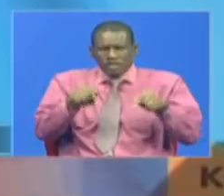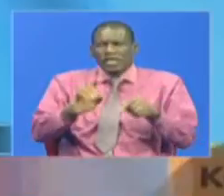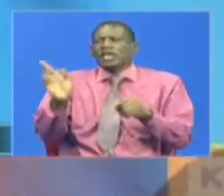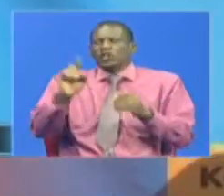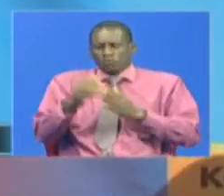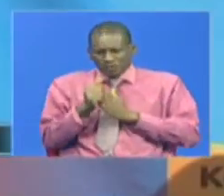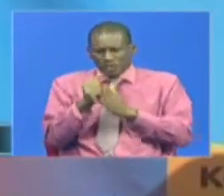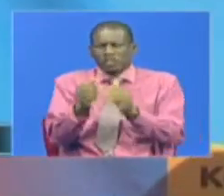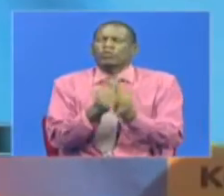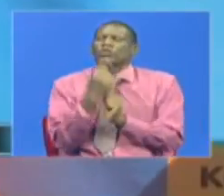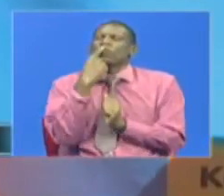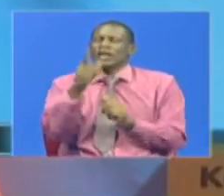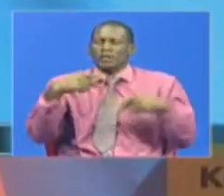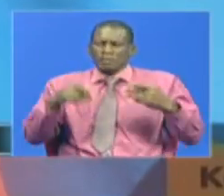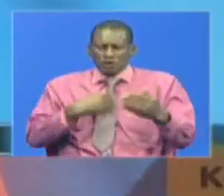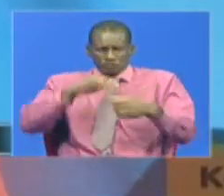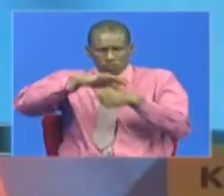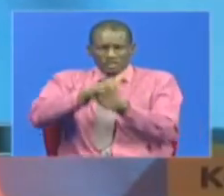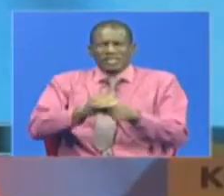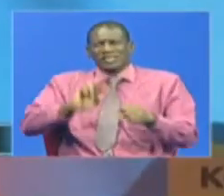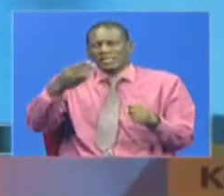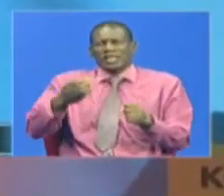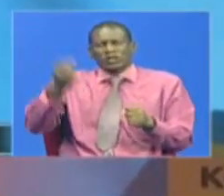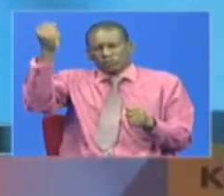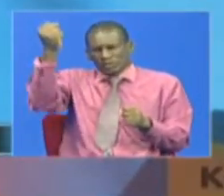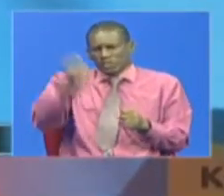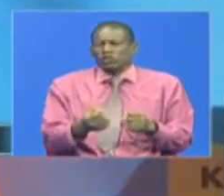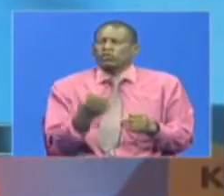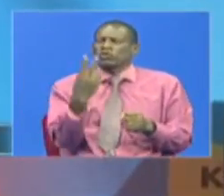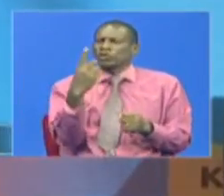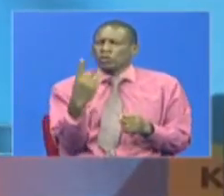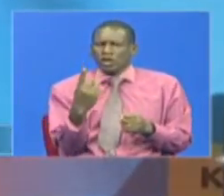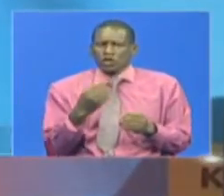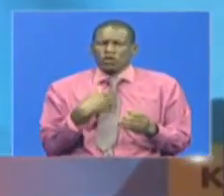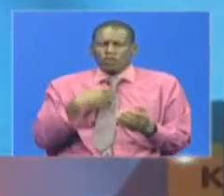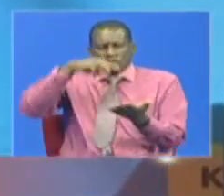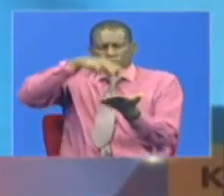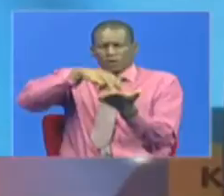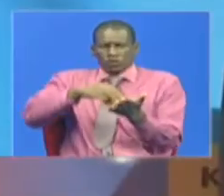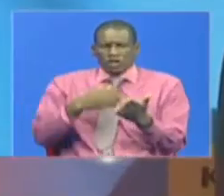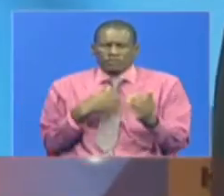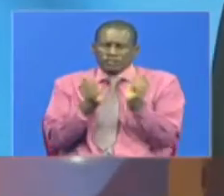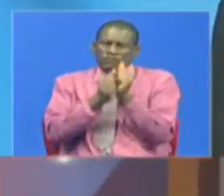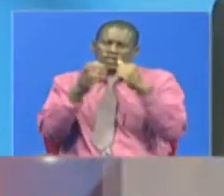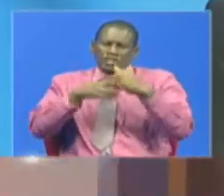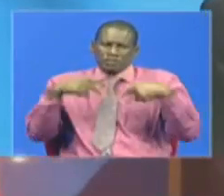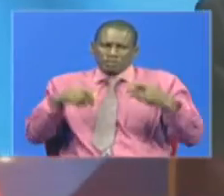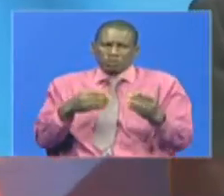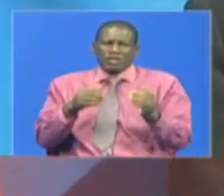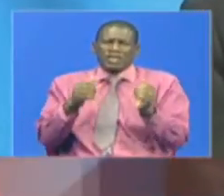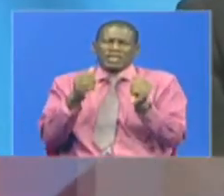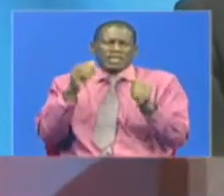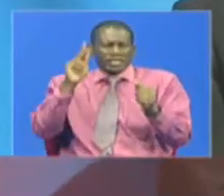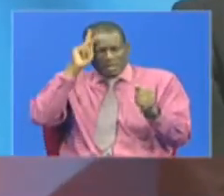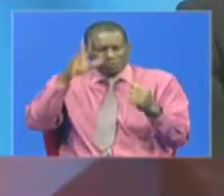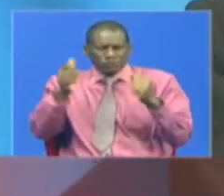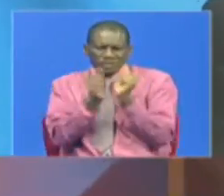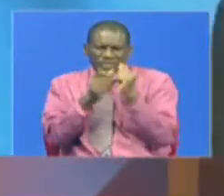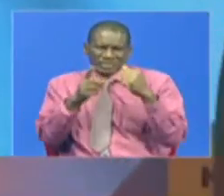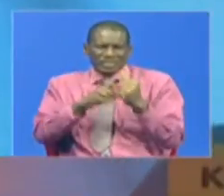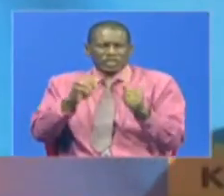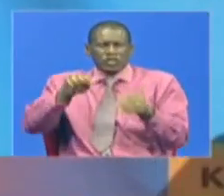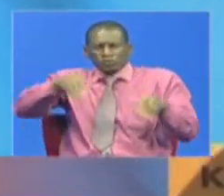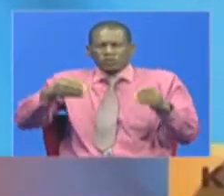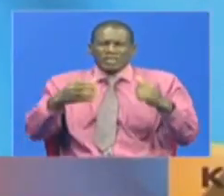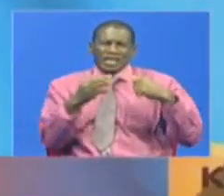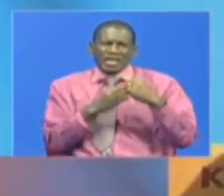100 cases, followed by Kajiado with 21. We have Migori having 17, Kiambu 16, Busia 8,